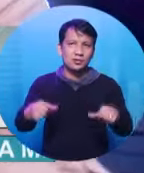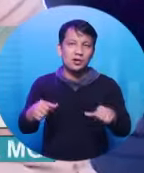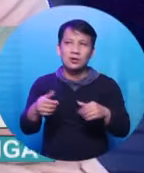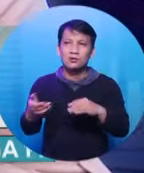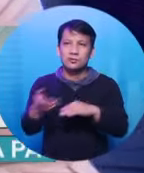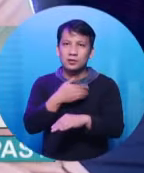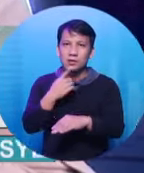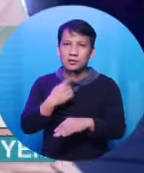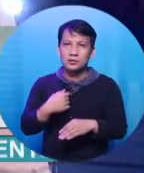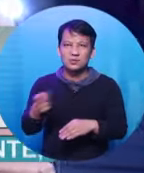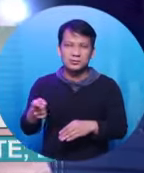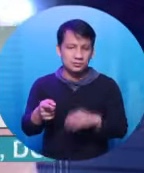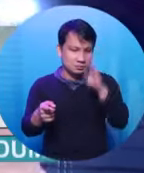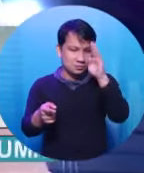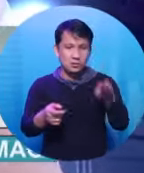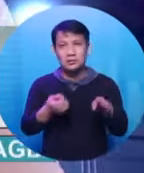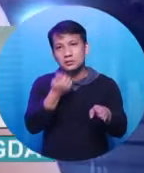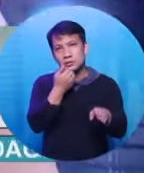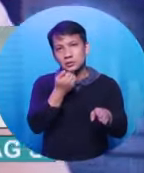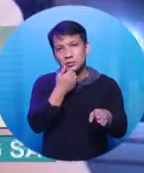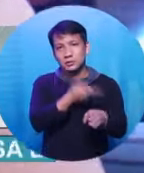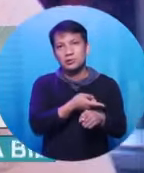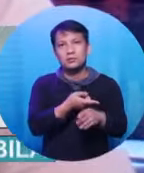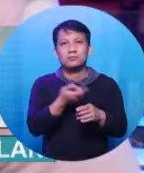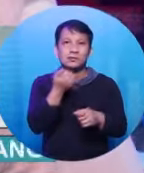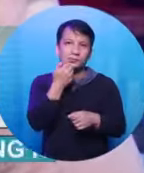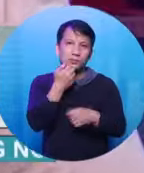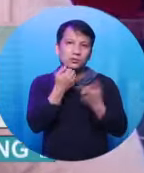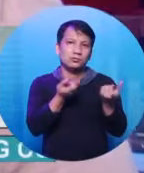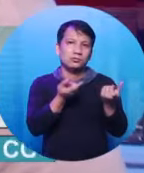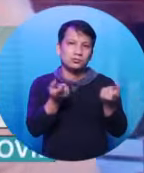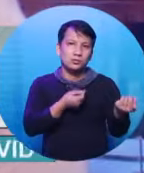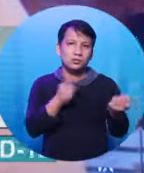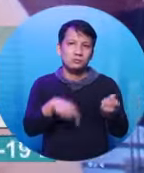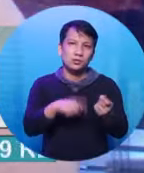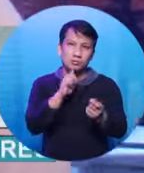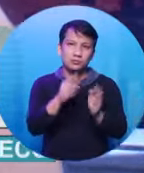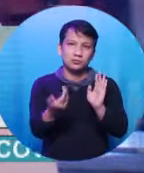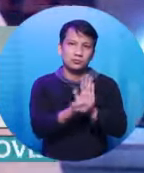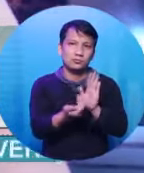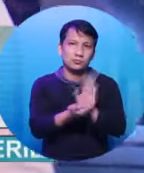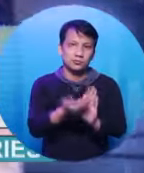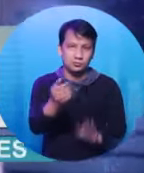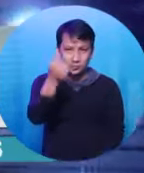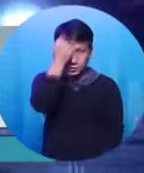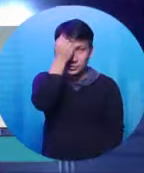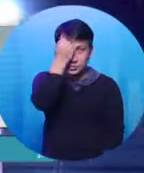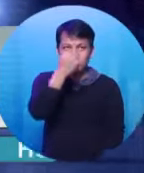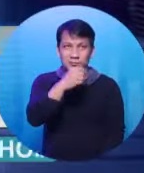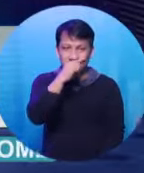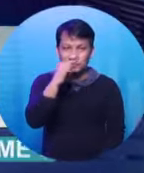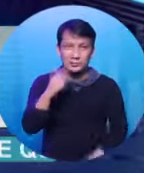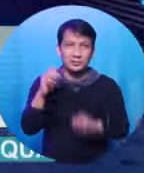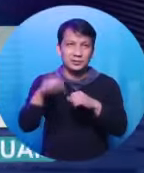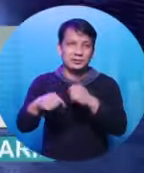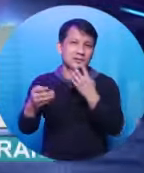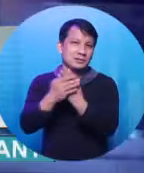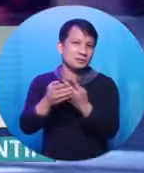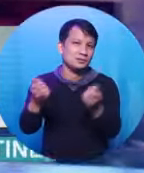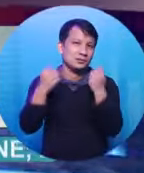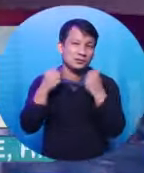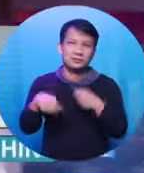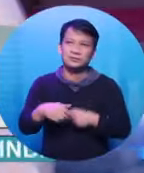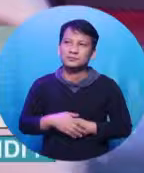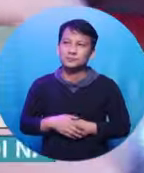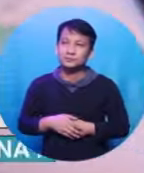Kahit nasabihing bobo, mali pa din yung ginawa mo. Ngayon, pinatunayan mo talaga na bobo ka. Hahaha, makulong ka sana. Ang sabi naman